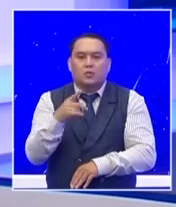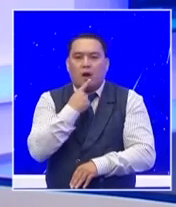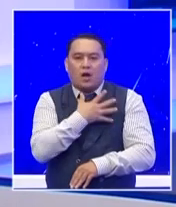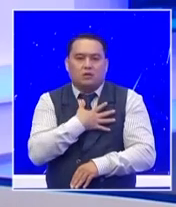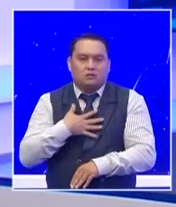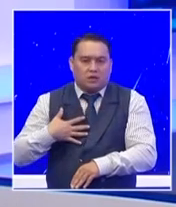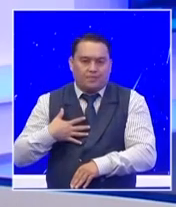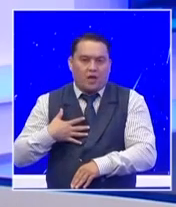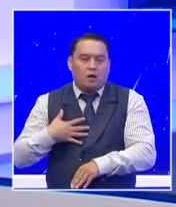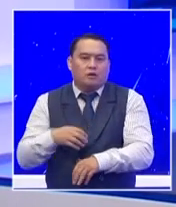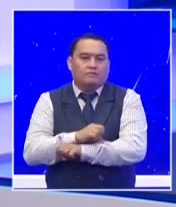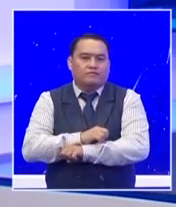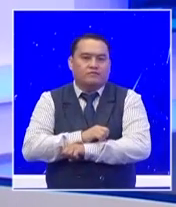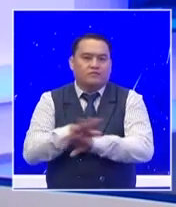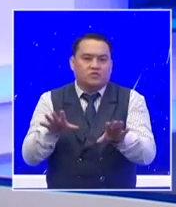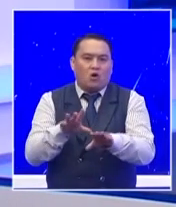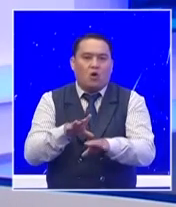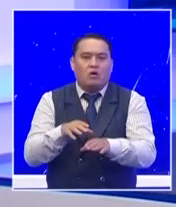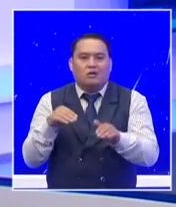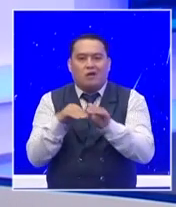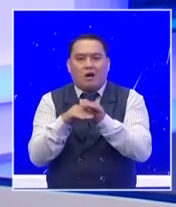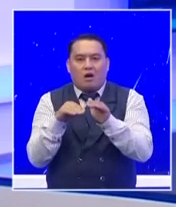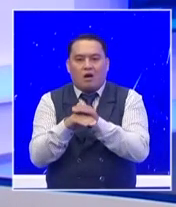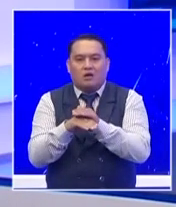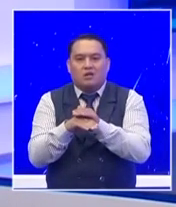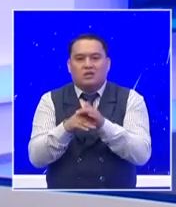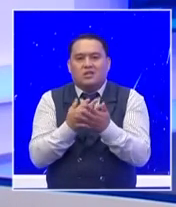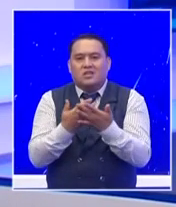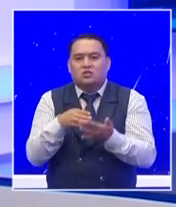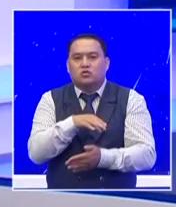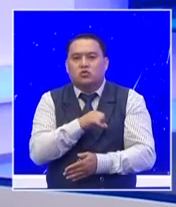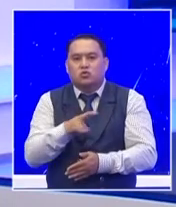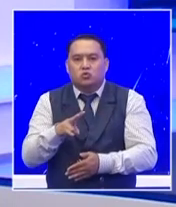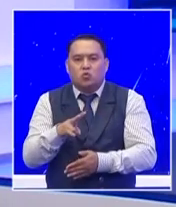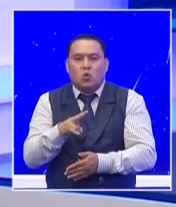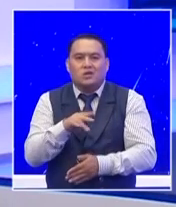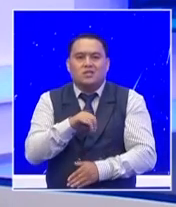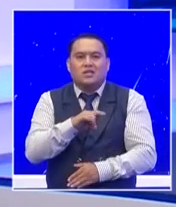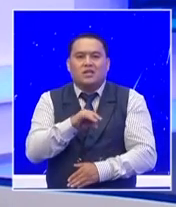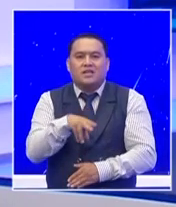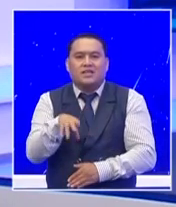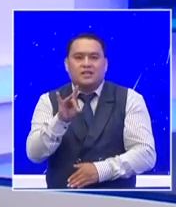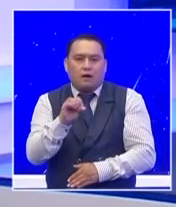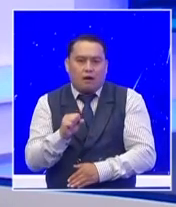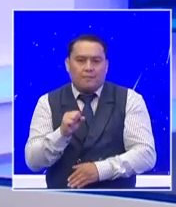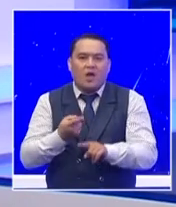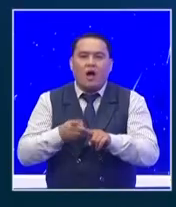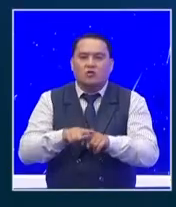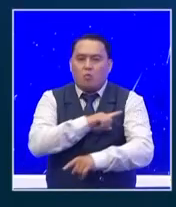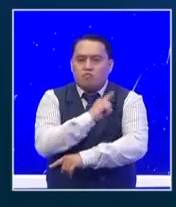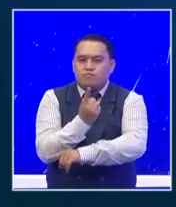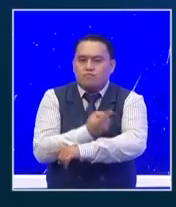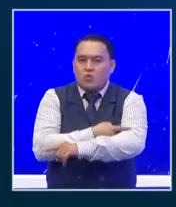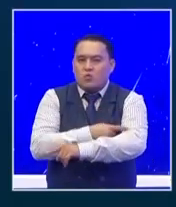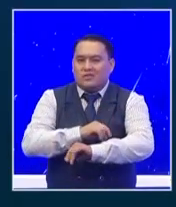были ранены. Как сообщается, взорвались хранившиеся на складе несколько тысяч тонн аммиачной селитры. Мощность детонации была